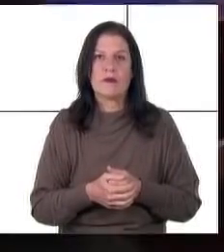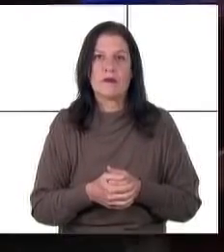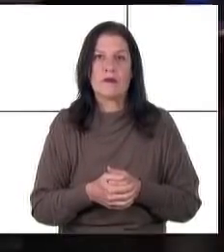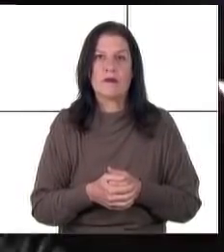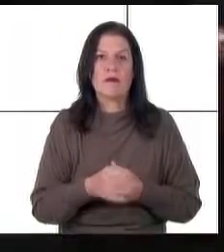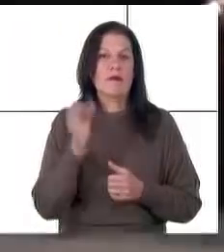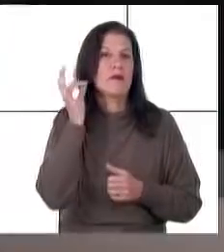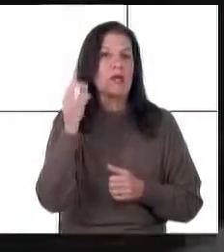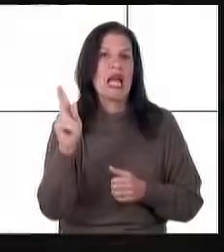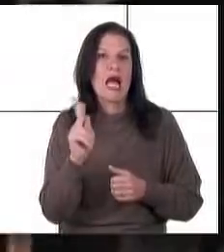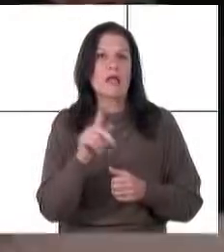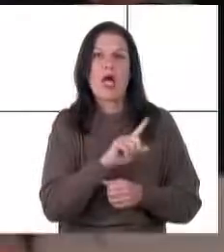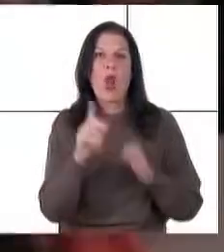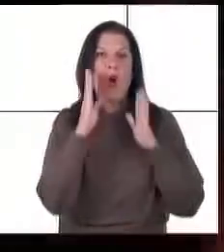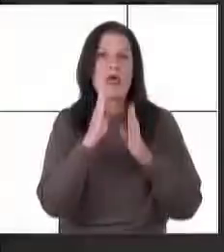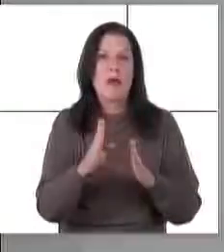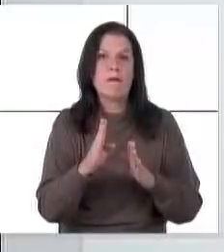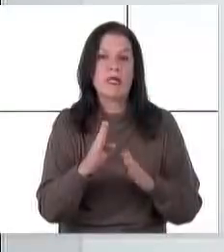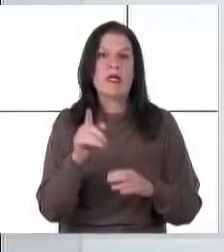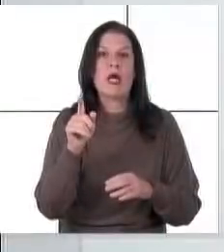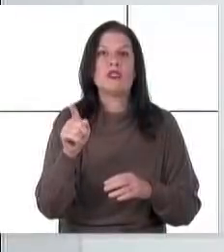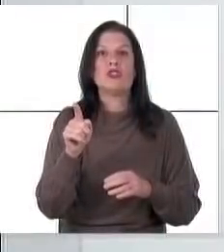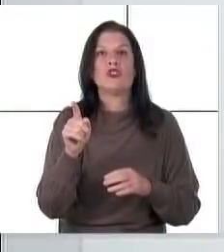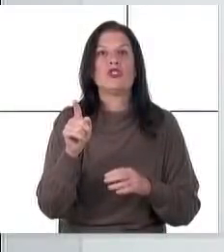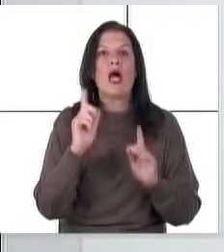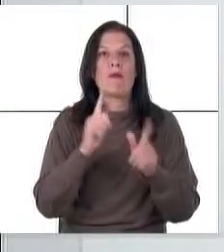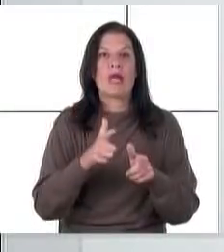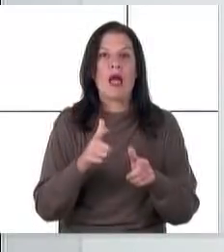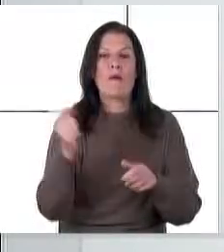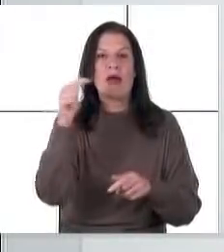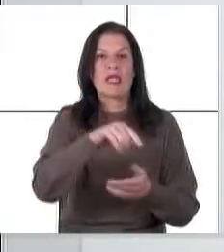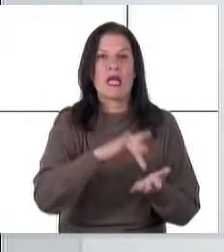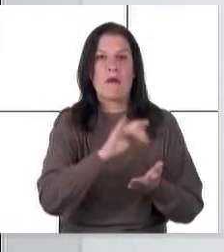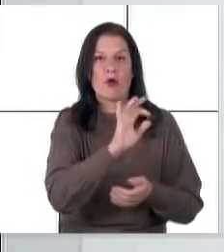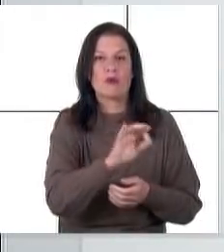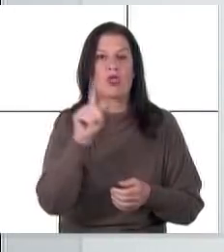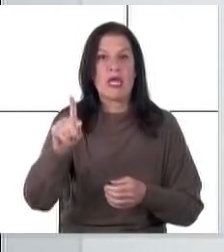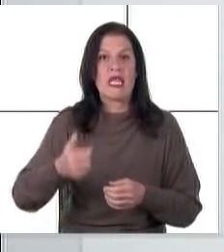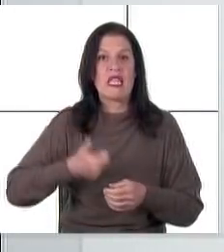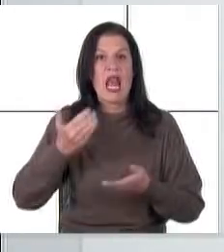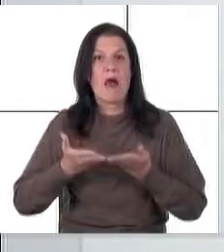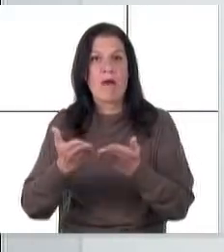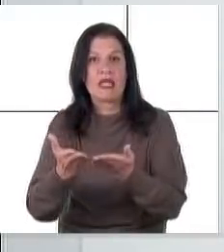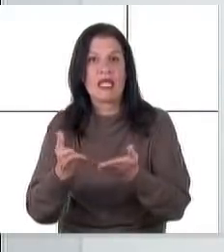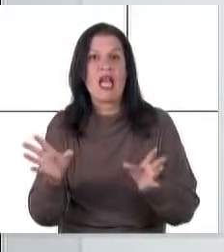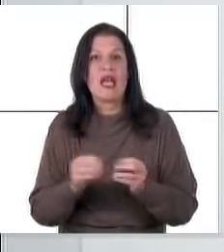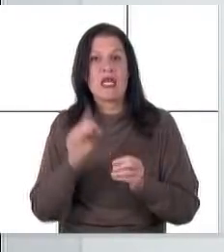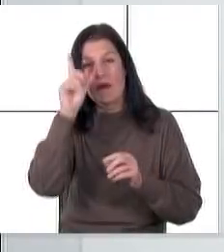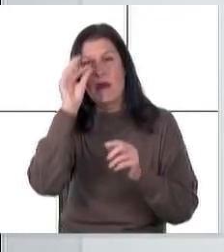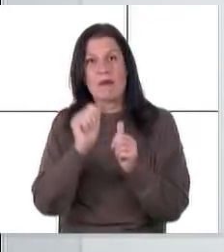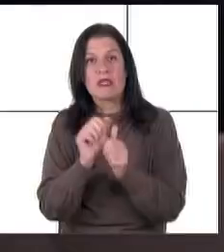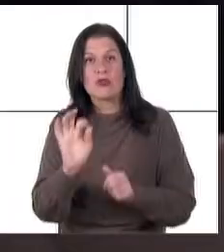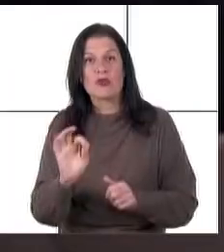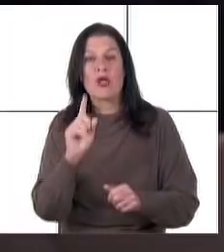קטיה לא האמינה שהמלחמה תגיע גם אליה. היא ניהלה מעדניה הגרה עם בן זוגה, אבל ברגע אחד, החיים שהכירה